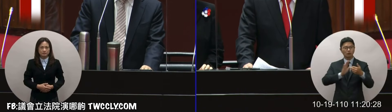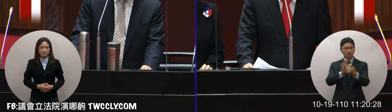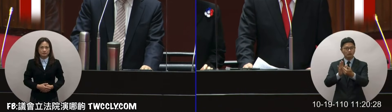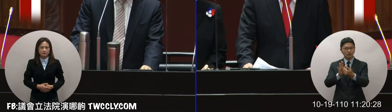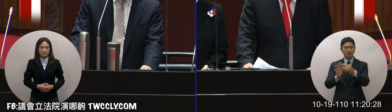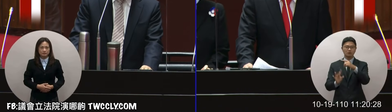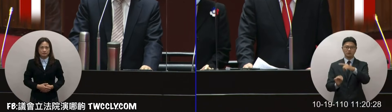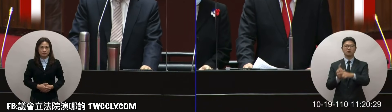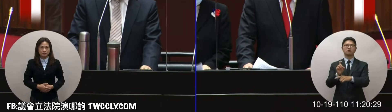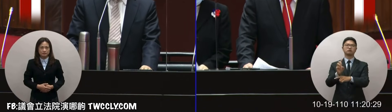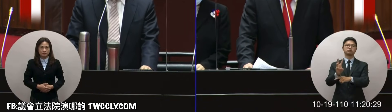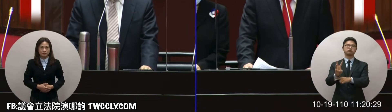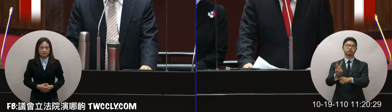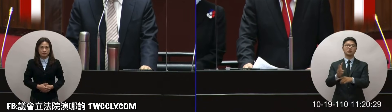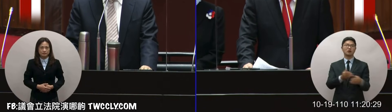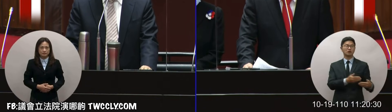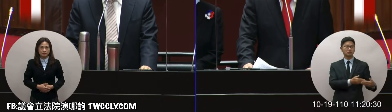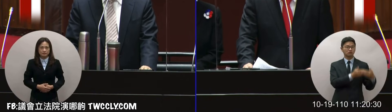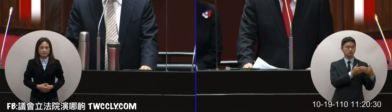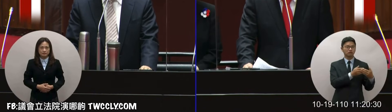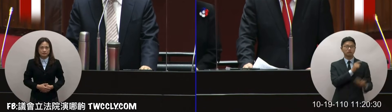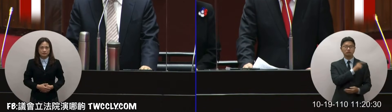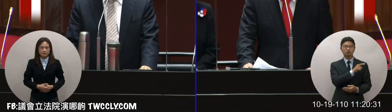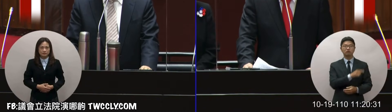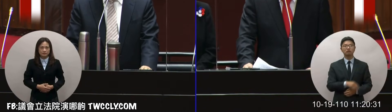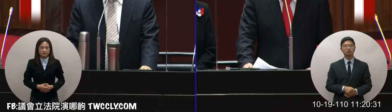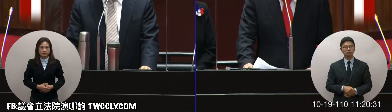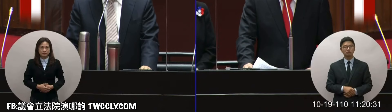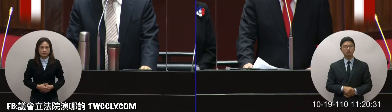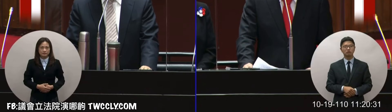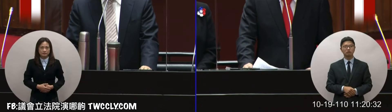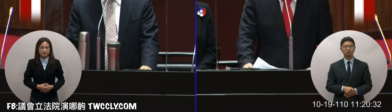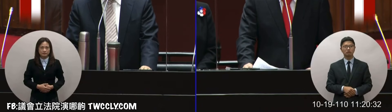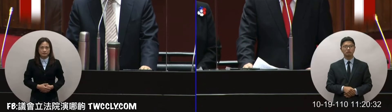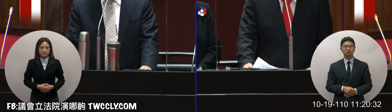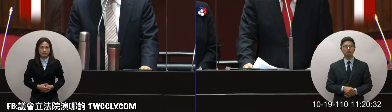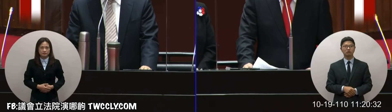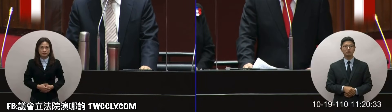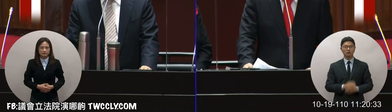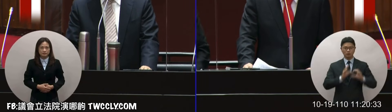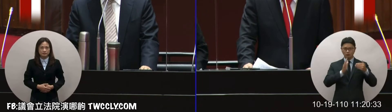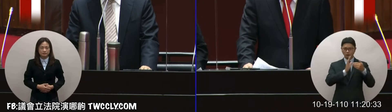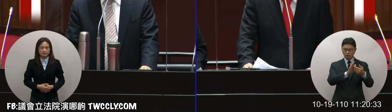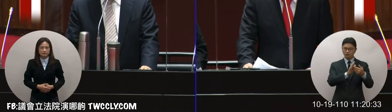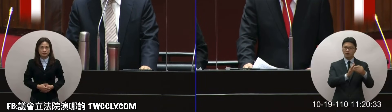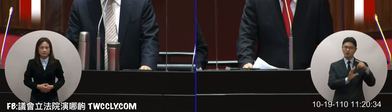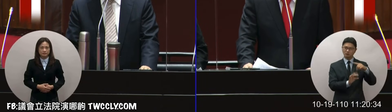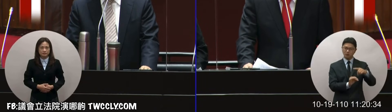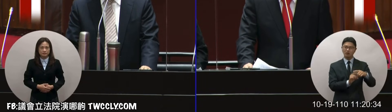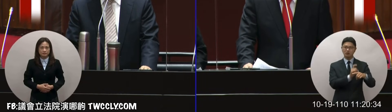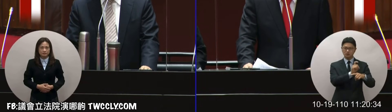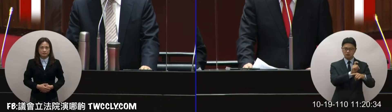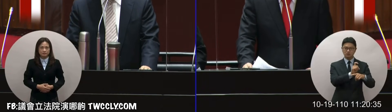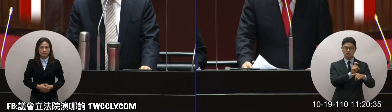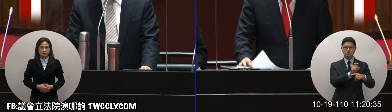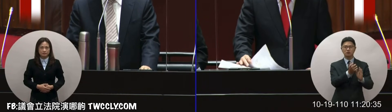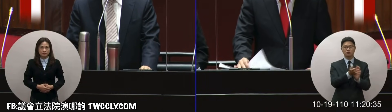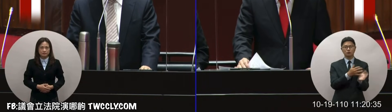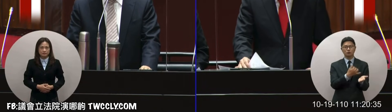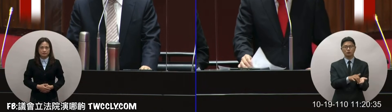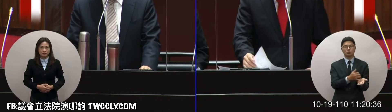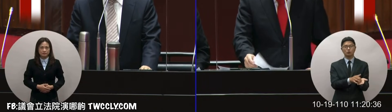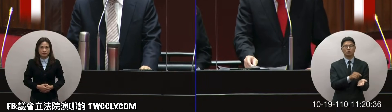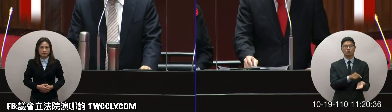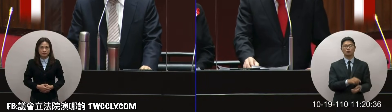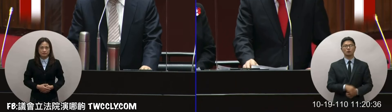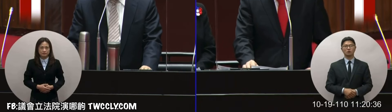13%。大陆也不过在11%的总预算在国防，我